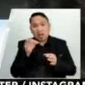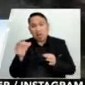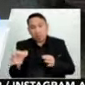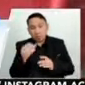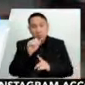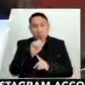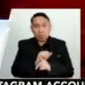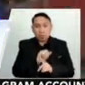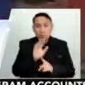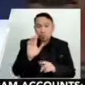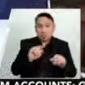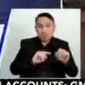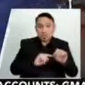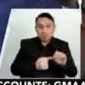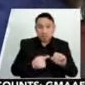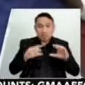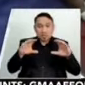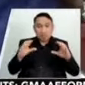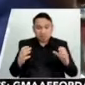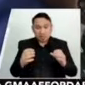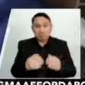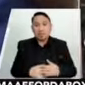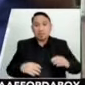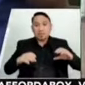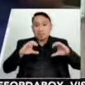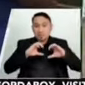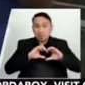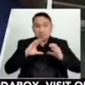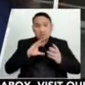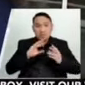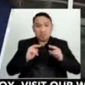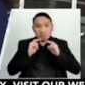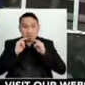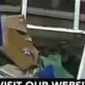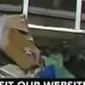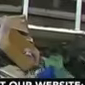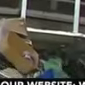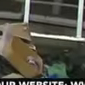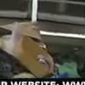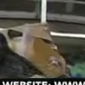mga lungsod dito. Para sa GMA Integrated News, Mariz Umali, Nakatutok, 24 Oras.